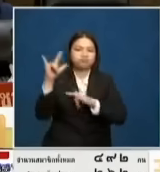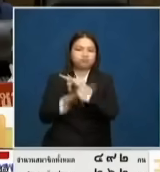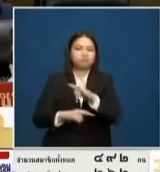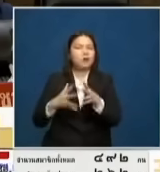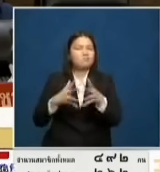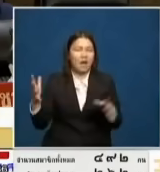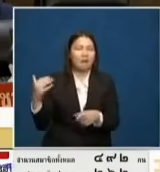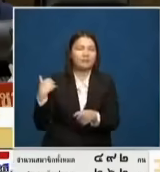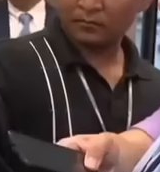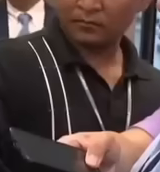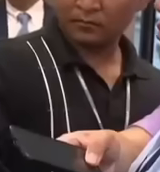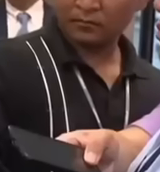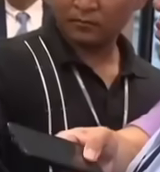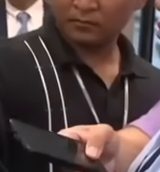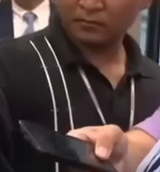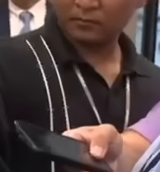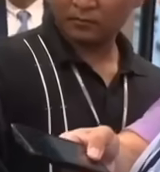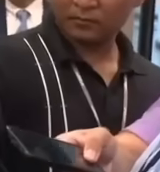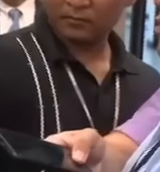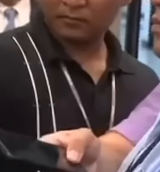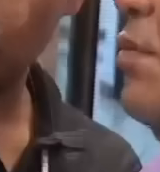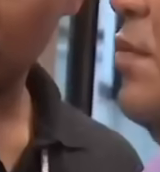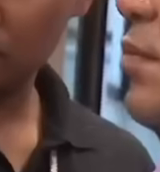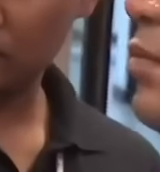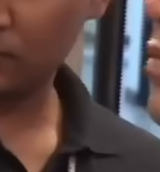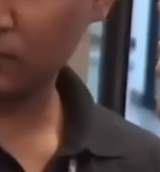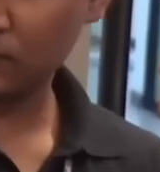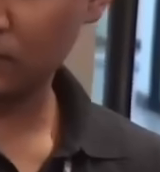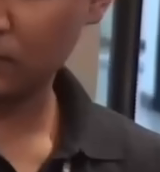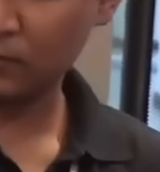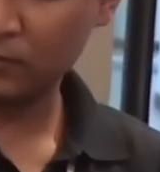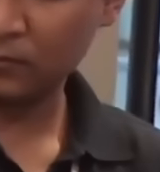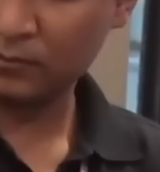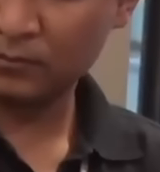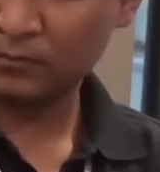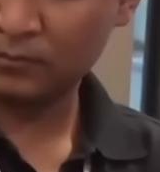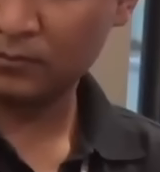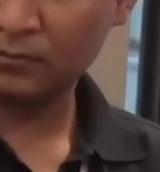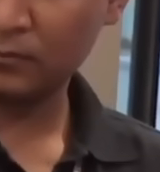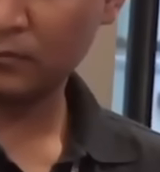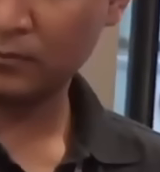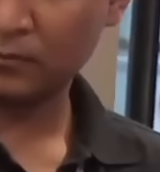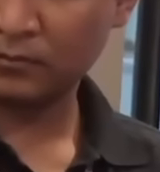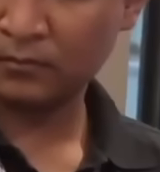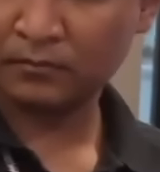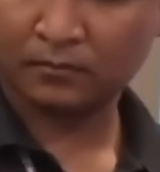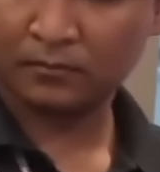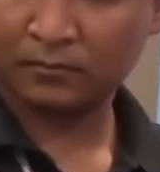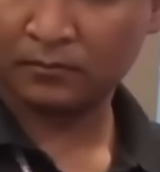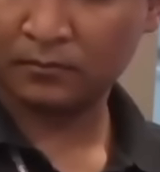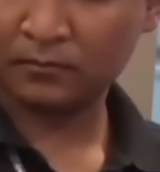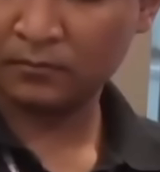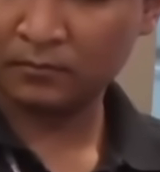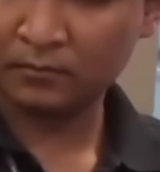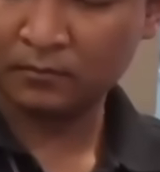รัฐมนตรีประจำสำนักนายกในฐานะประธานกรรมาธิการวิสามัญนะที่ไปศึกษาแนวทางการตราพระราชบัญญัติเ